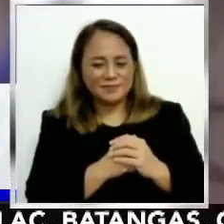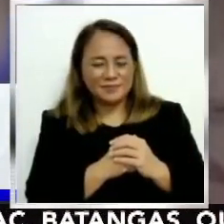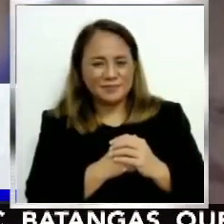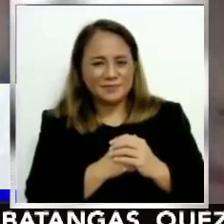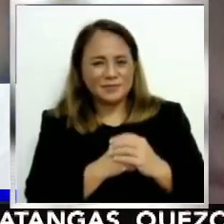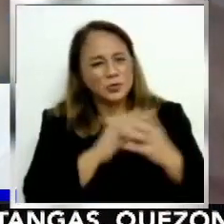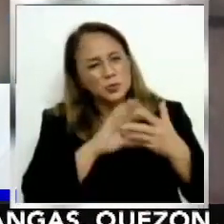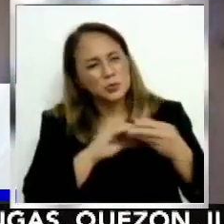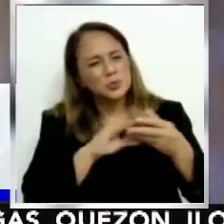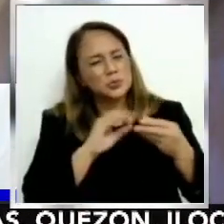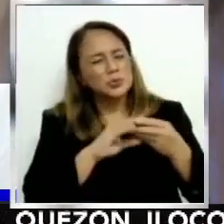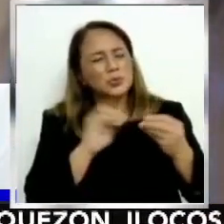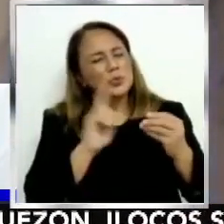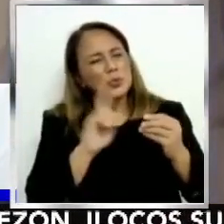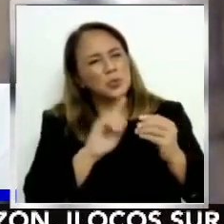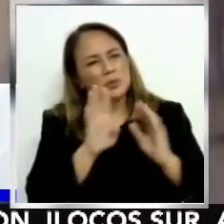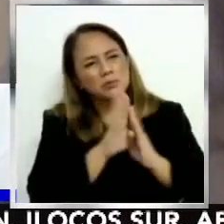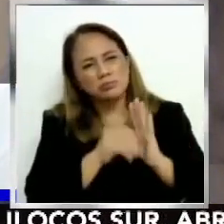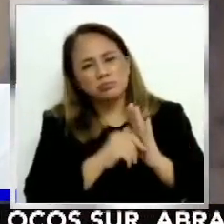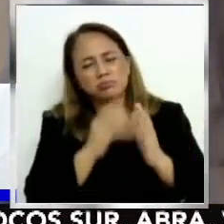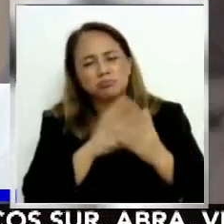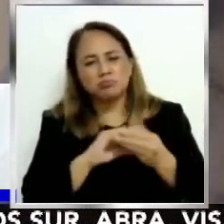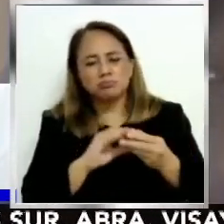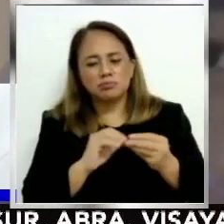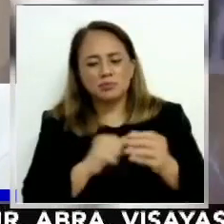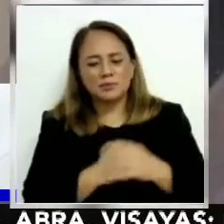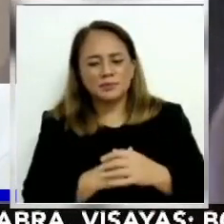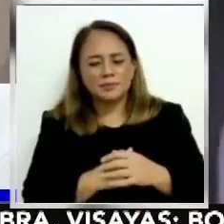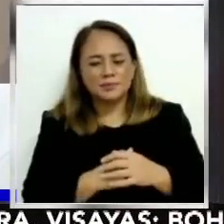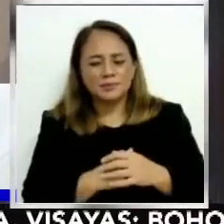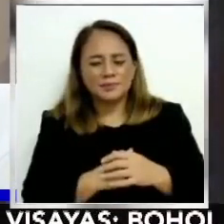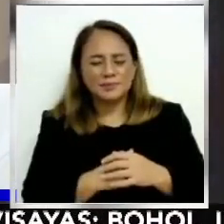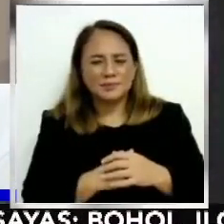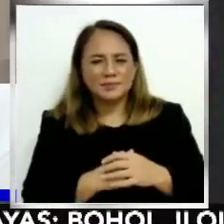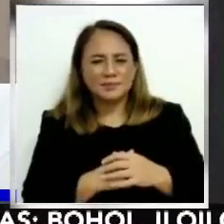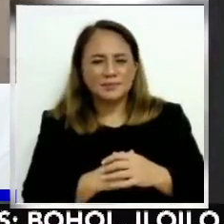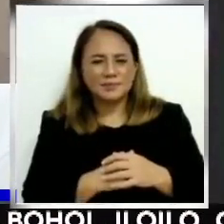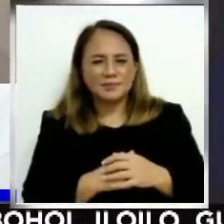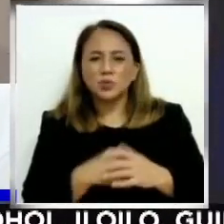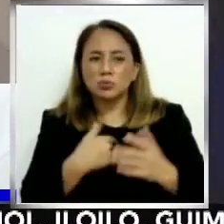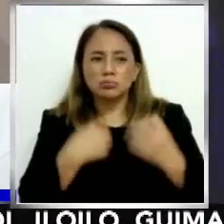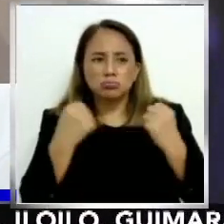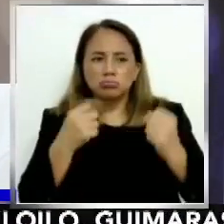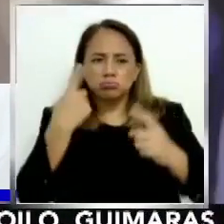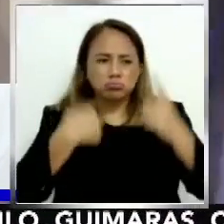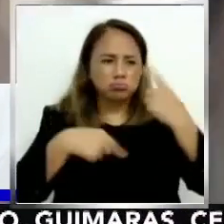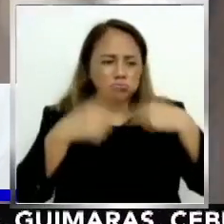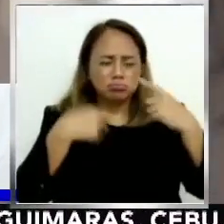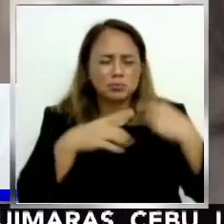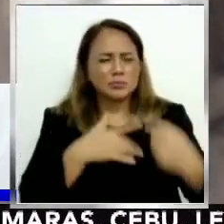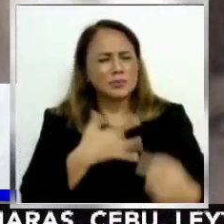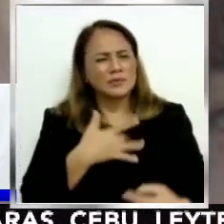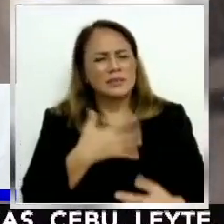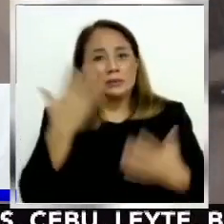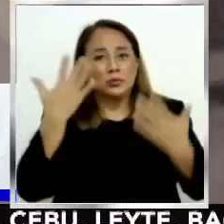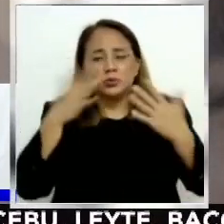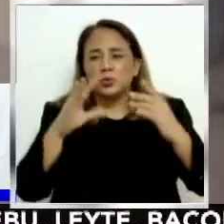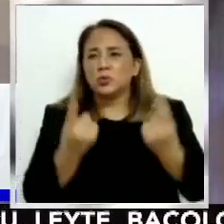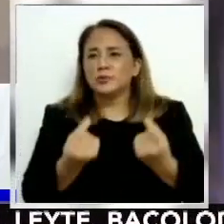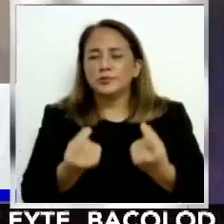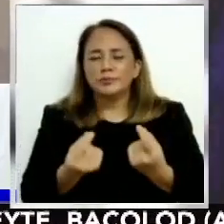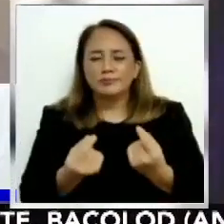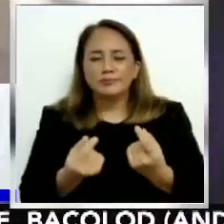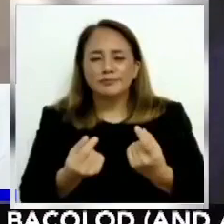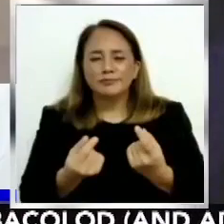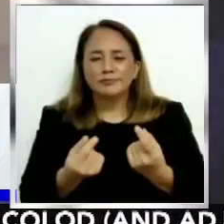namin. Si Miss Claudine naman yung naka-excel ako, iyakan pa rin. Talagang maraming nagpakaramdam na hindi ko alam yung gagawin. Pero, parang